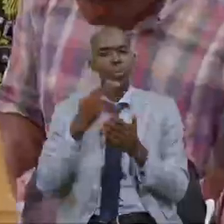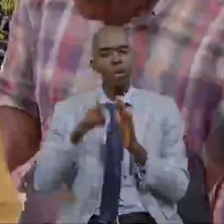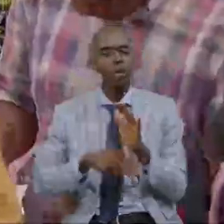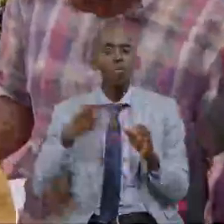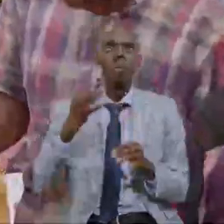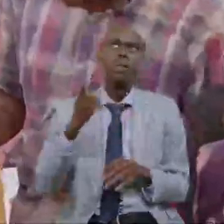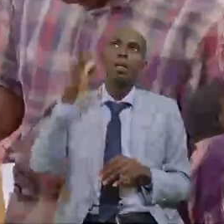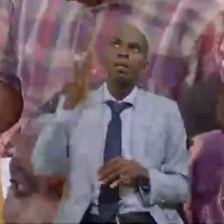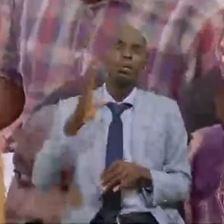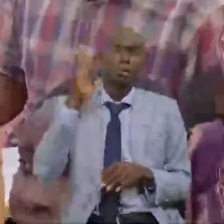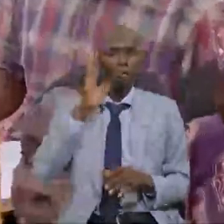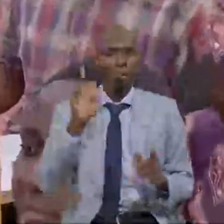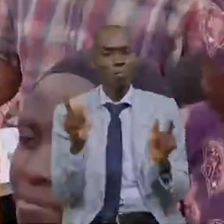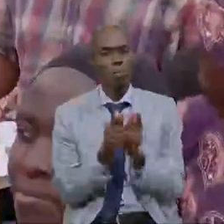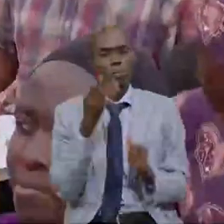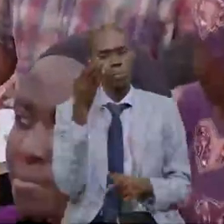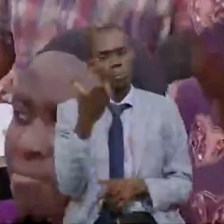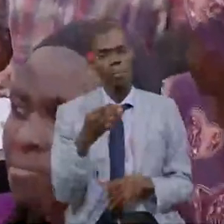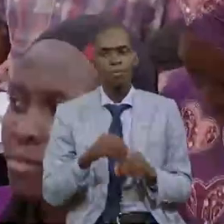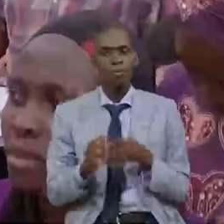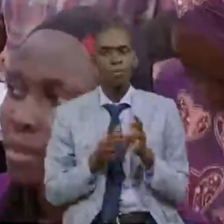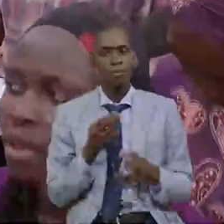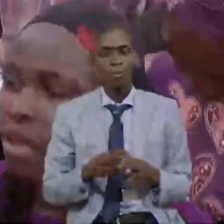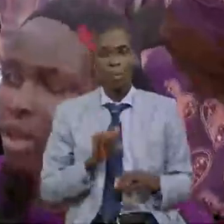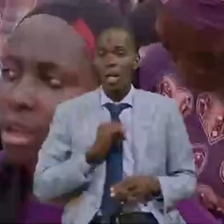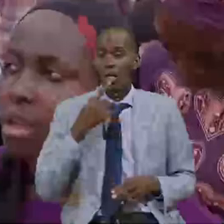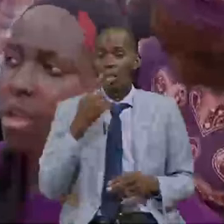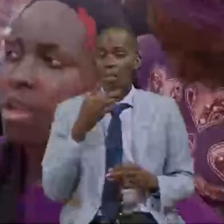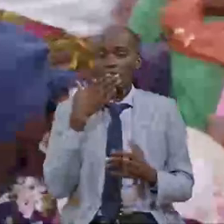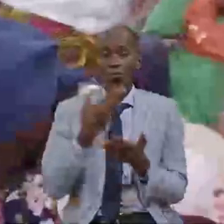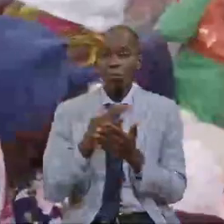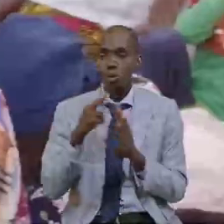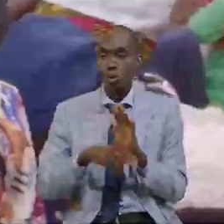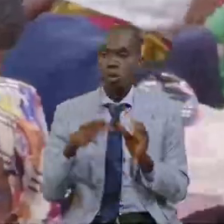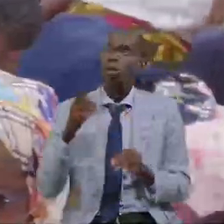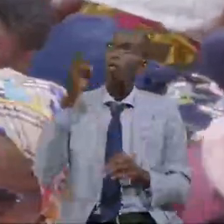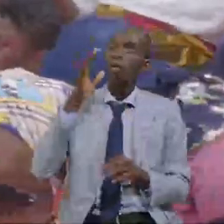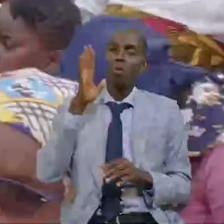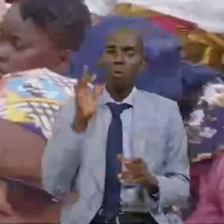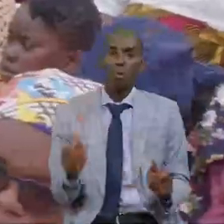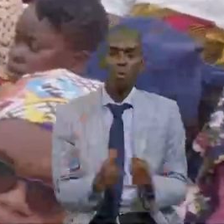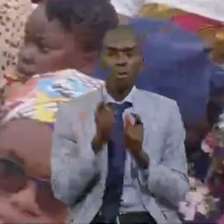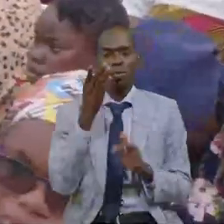bonté de Dieu va t'atteindre là-bas. Il dit la bonté de Dieu va t'atteindre là-bas.